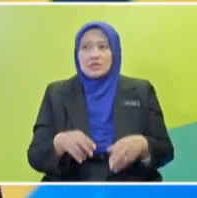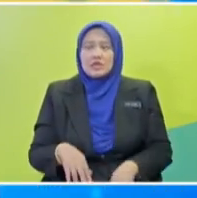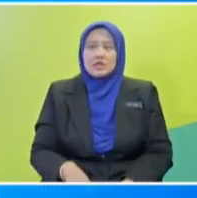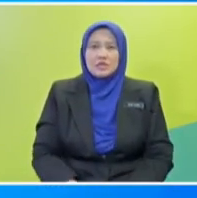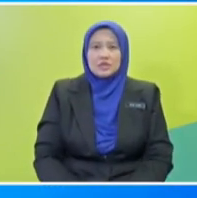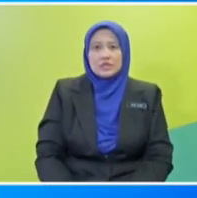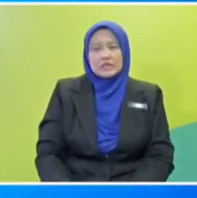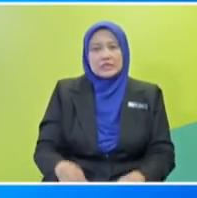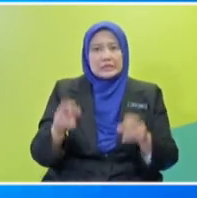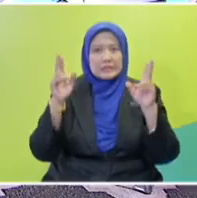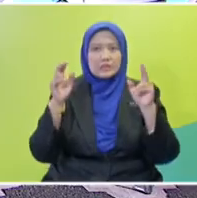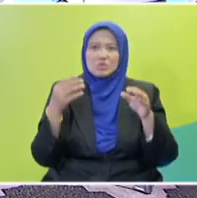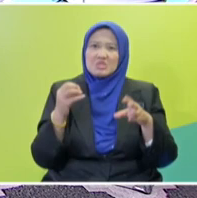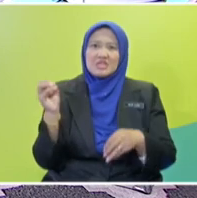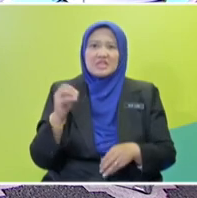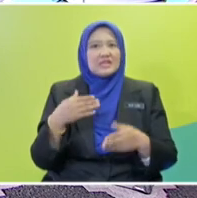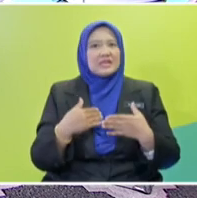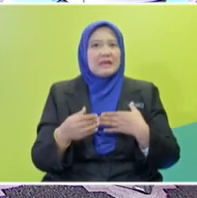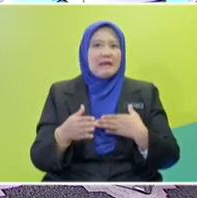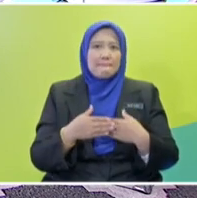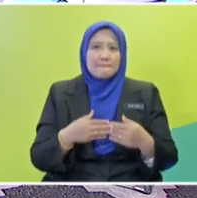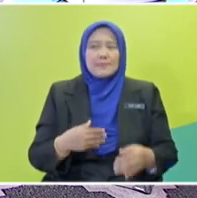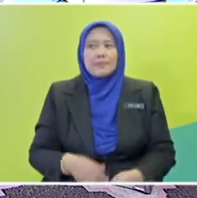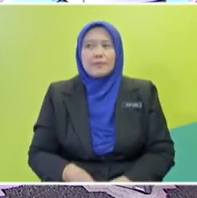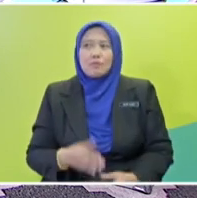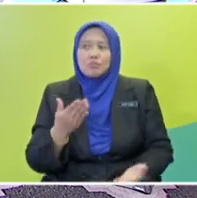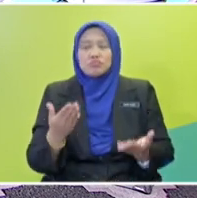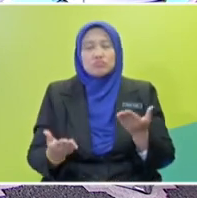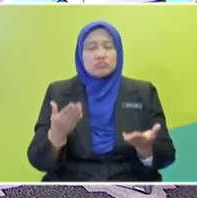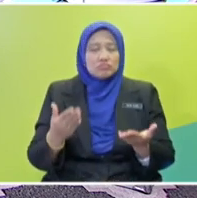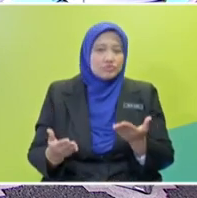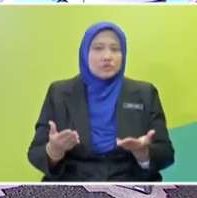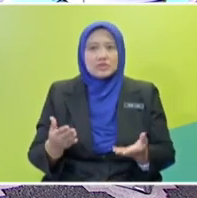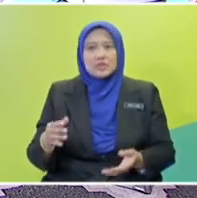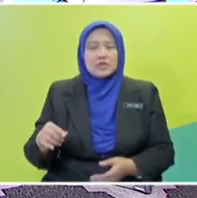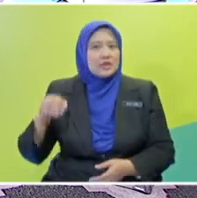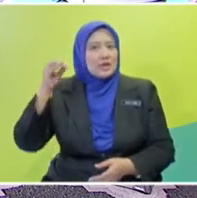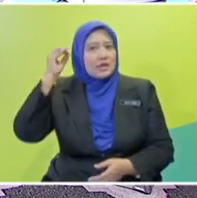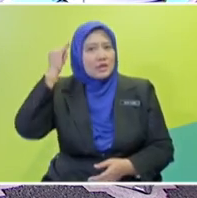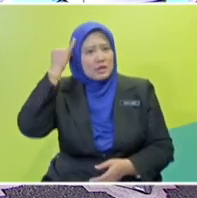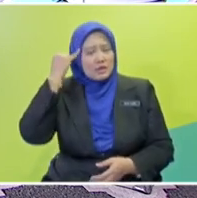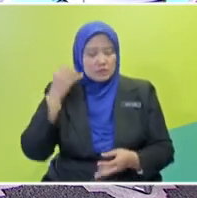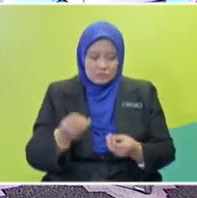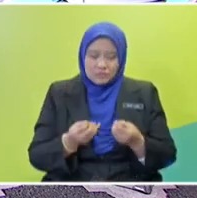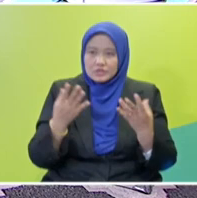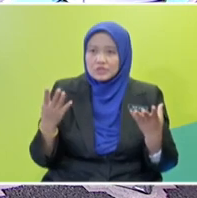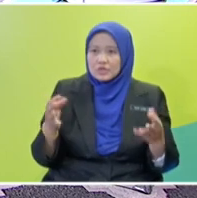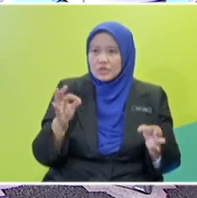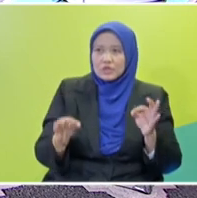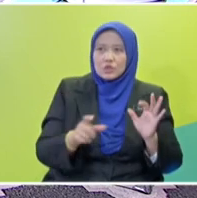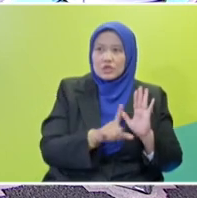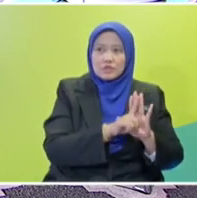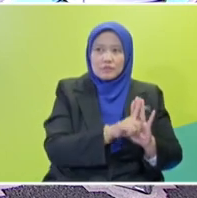kadang ID kita bukannya satu aja Safika nah ini ada banyak jadi label pada tajuk tersebut kita tahu Oh Inilah karya yang pertama